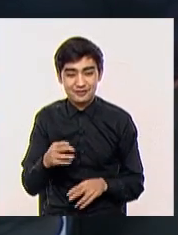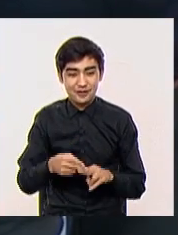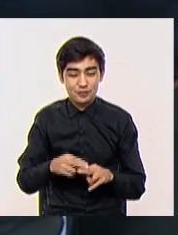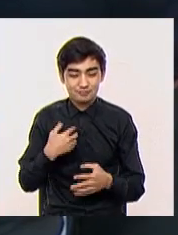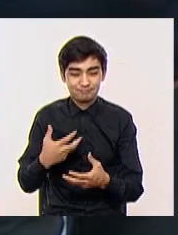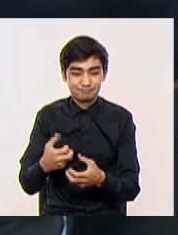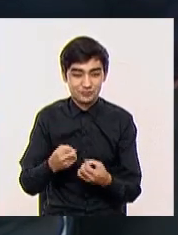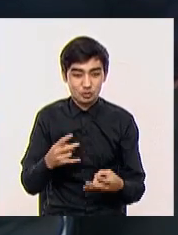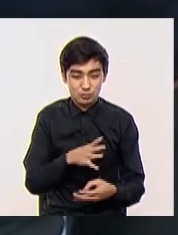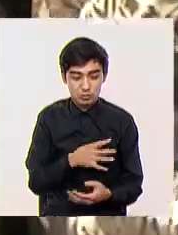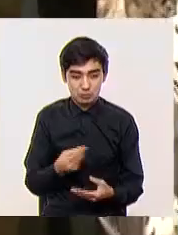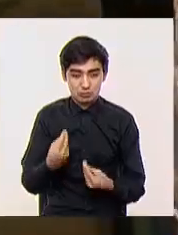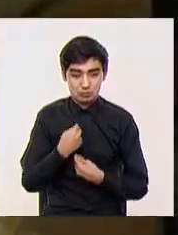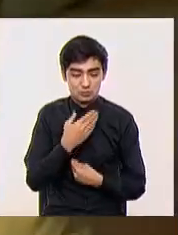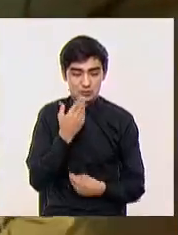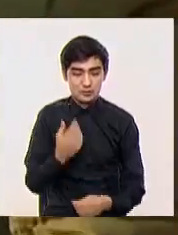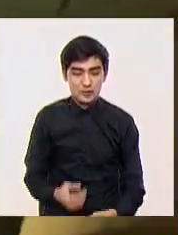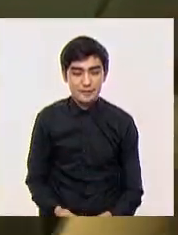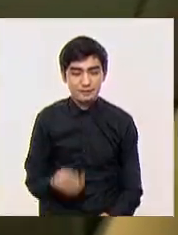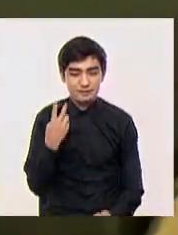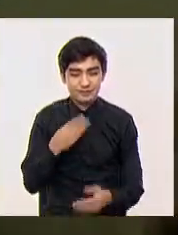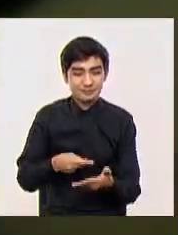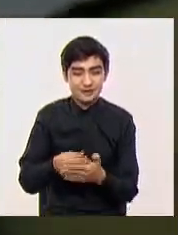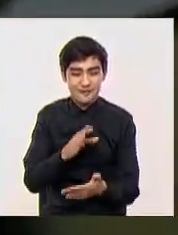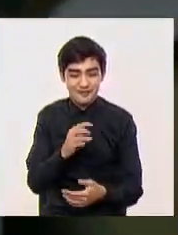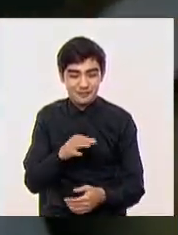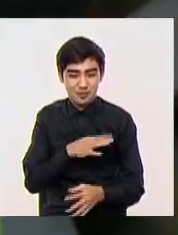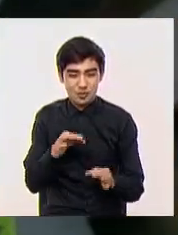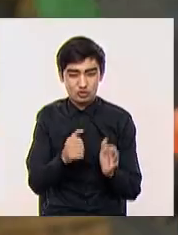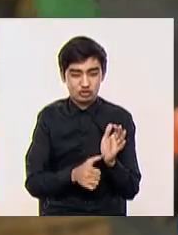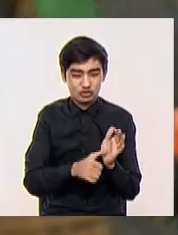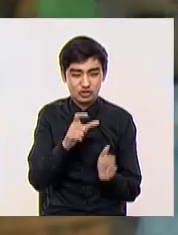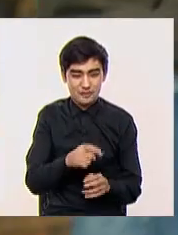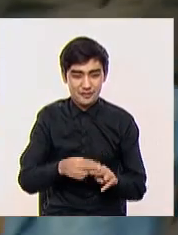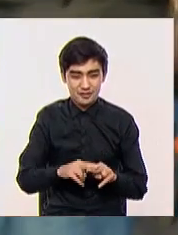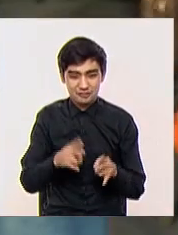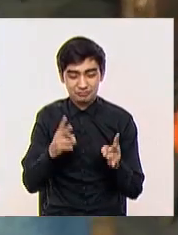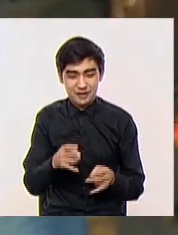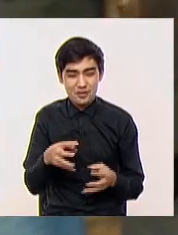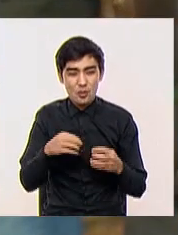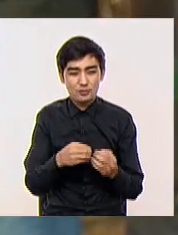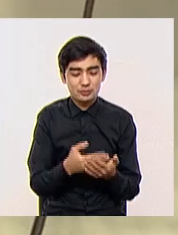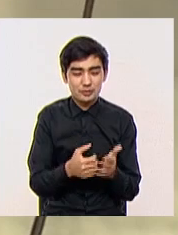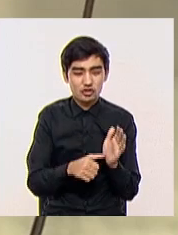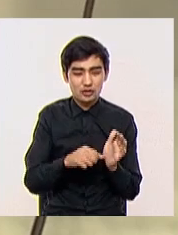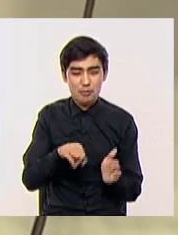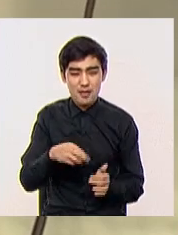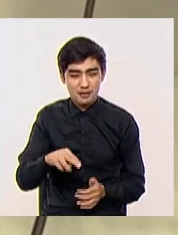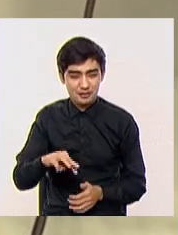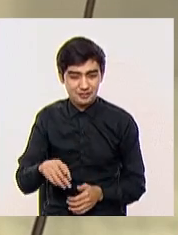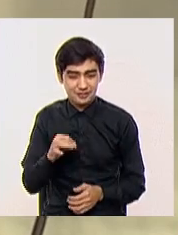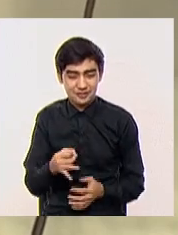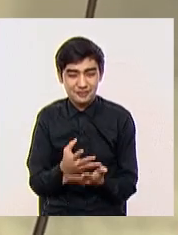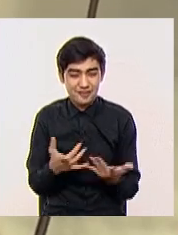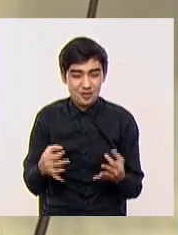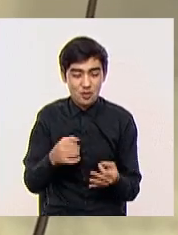была получить, я не получила. По словам дольщиков, пострадавших 60 человек. Общая внесенная сумма превышает 6 миллиардов тенге. Некоторые